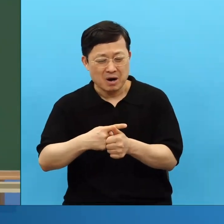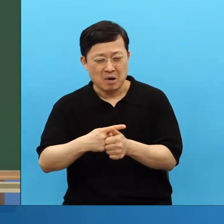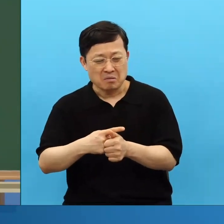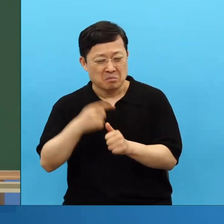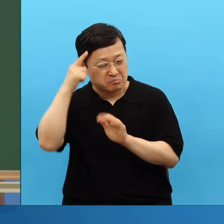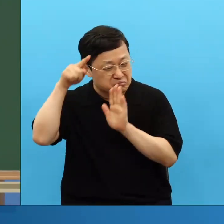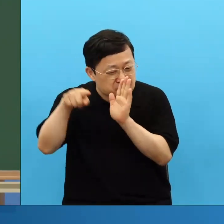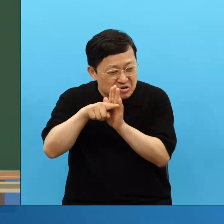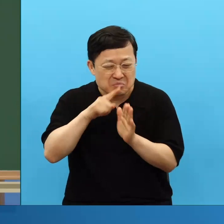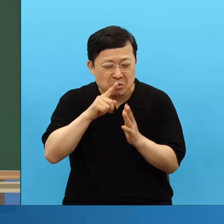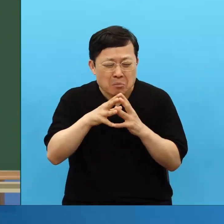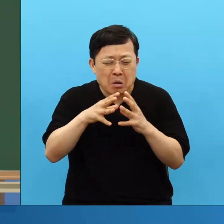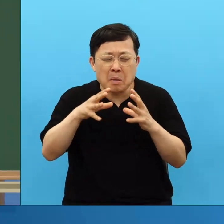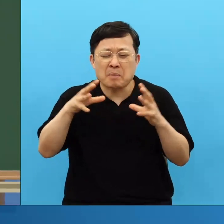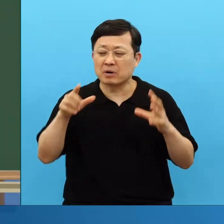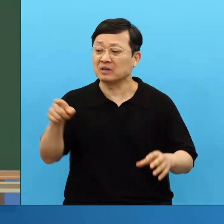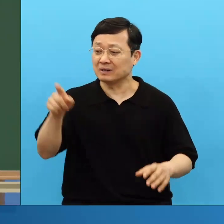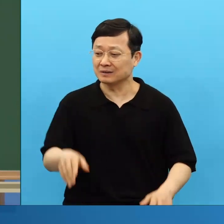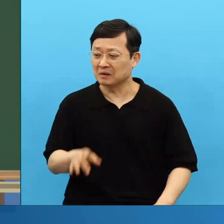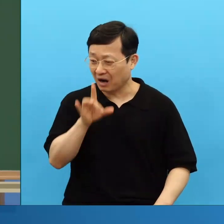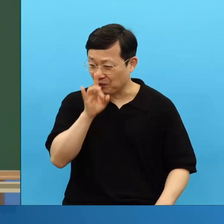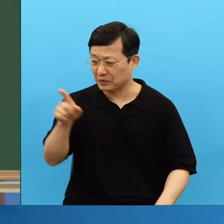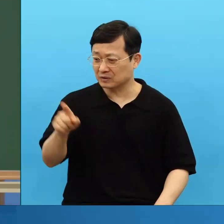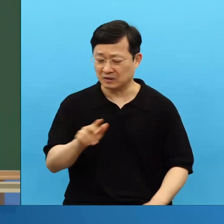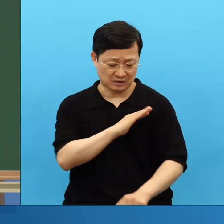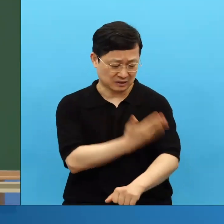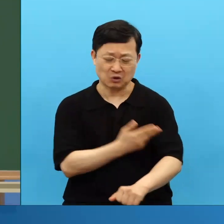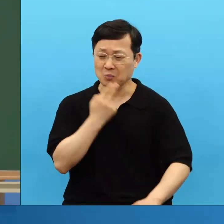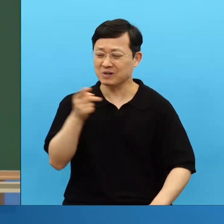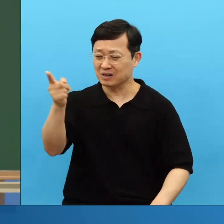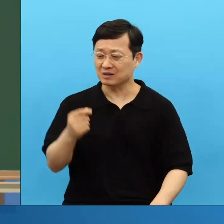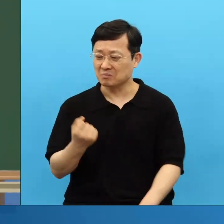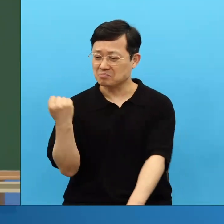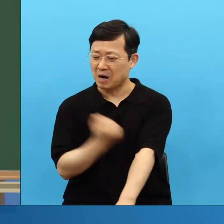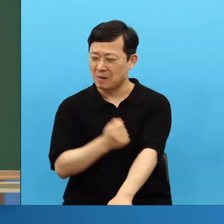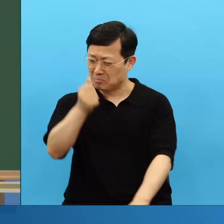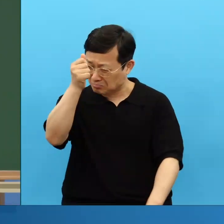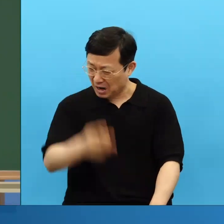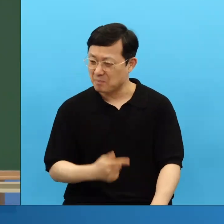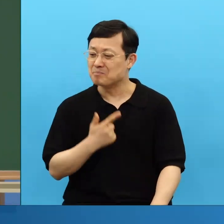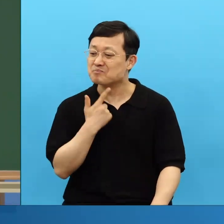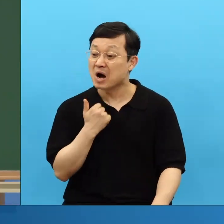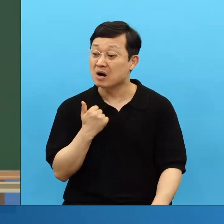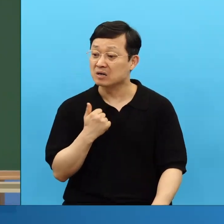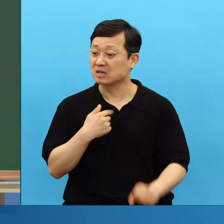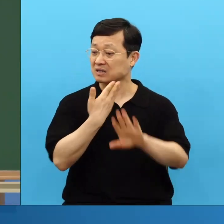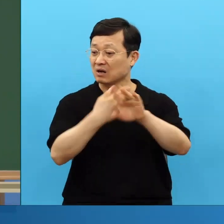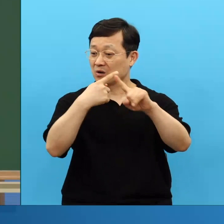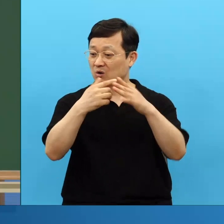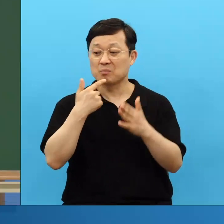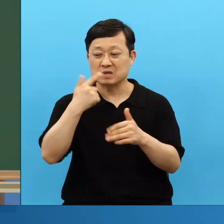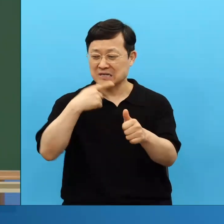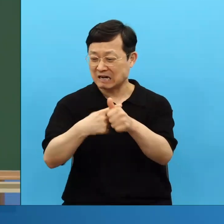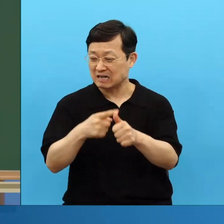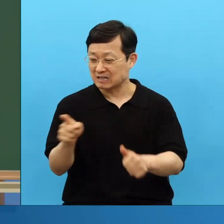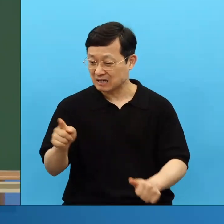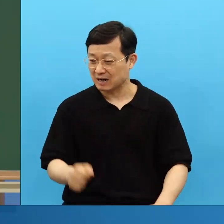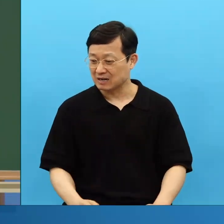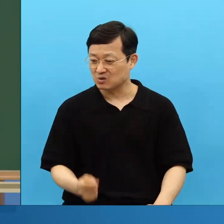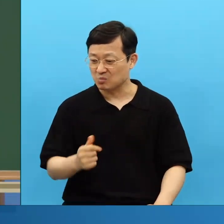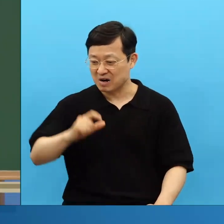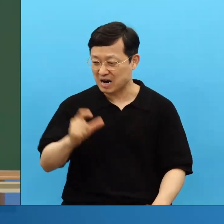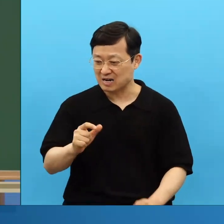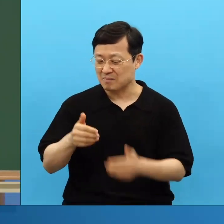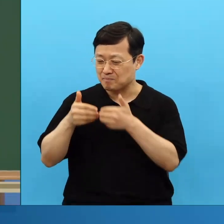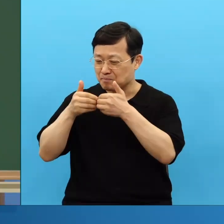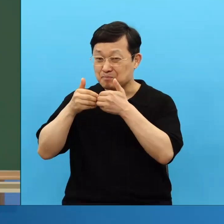어떻고 딴 사람은 그 말해도 당신은 그 말할 자격 있냐? 제가 그렇게 돼요. 세게 잘 안 가는데